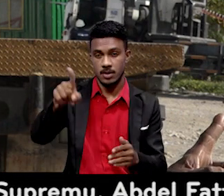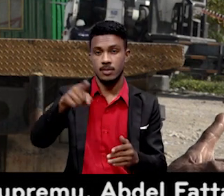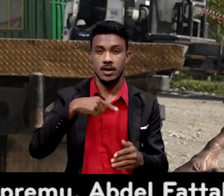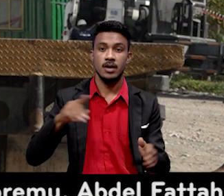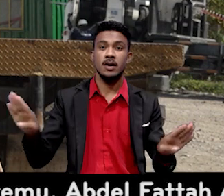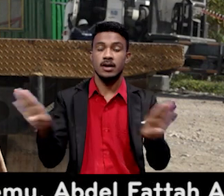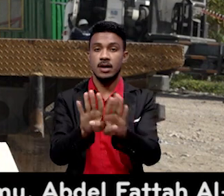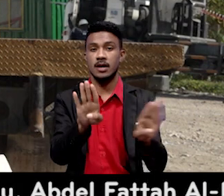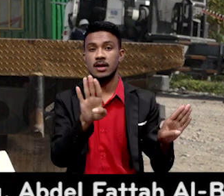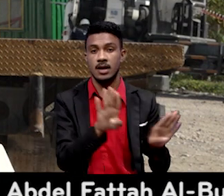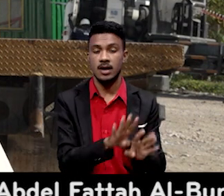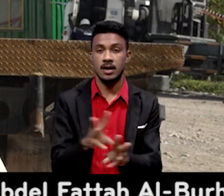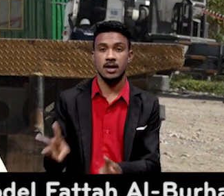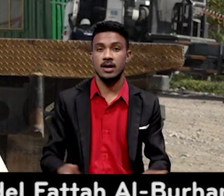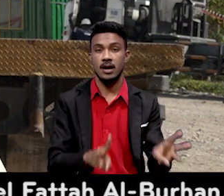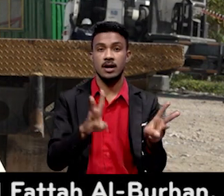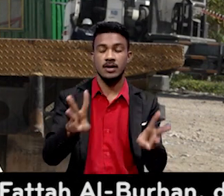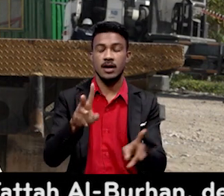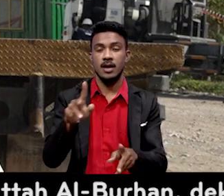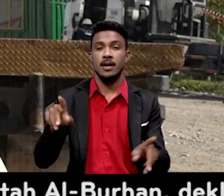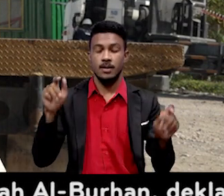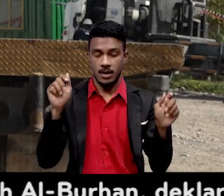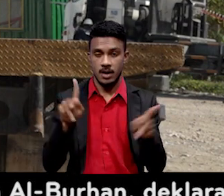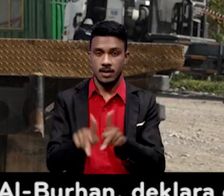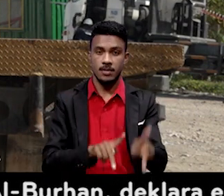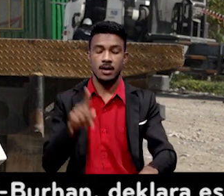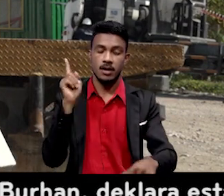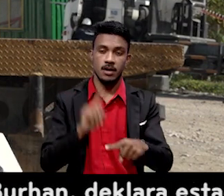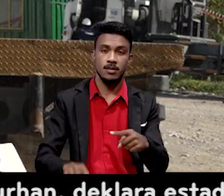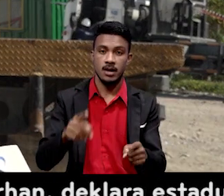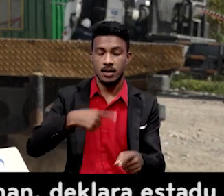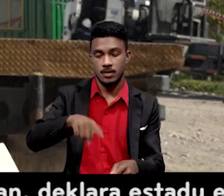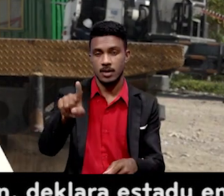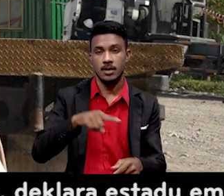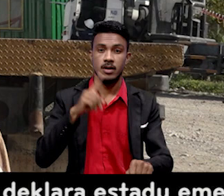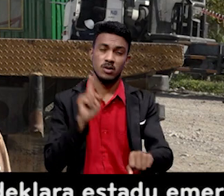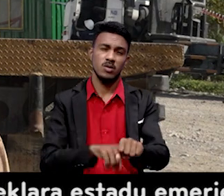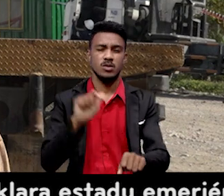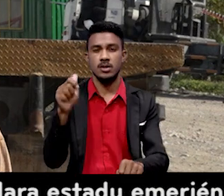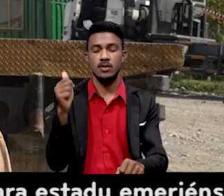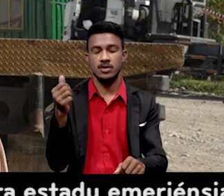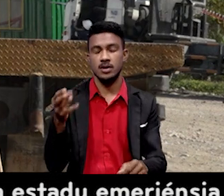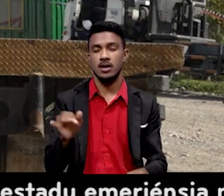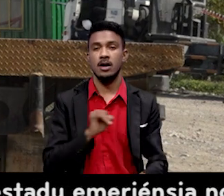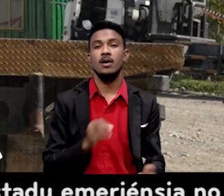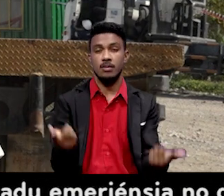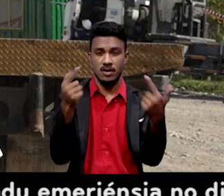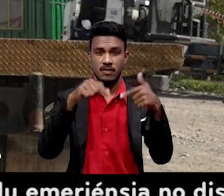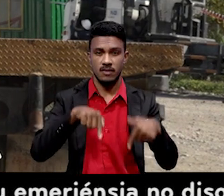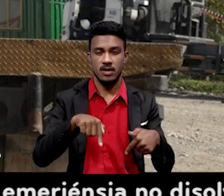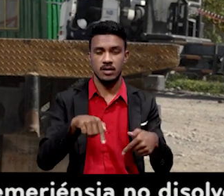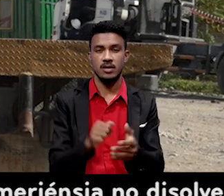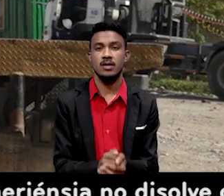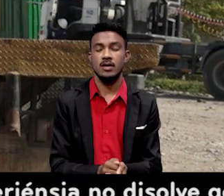dalan luane, ne para komunidade la baliu. Depois de jane tuku sanulu ansane autun mai fali, kanularan sirane